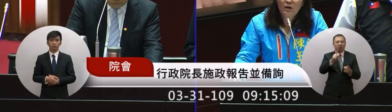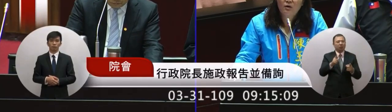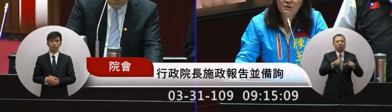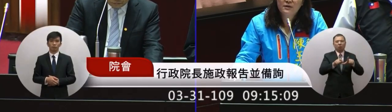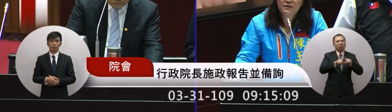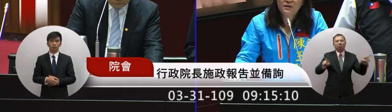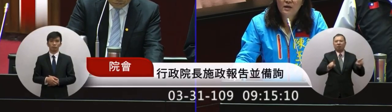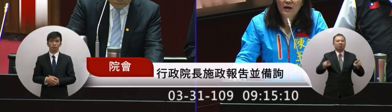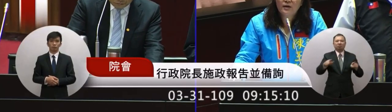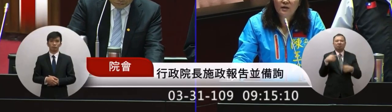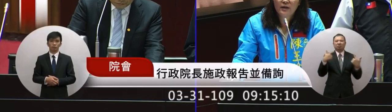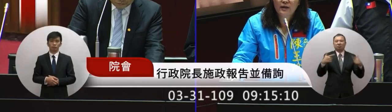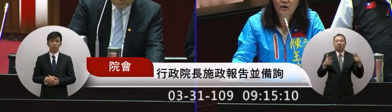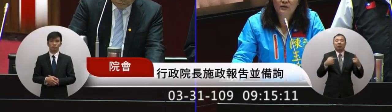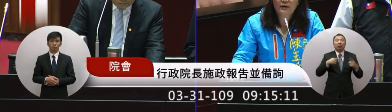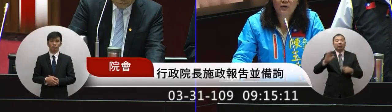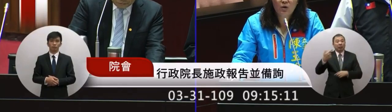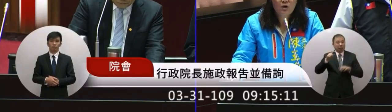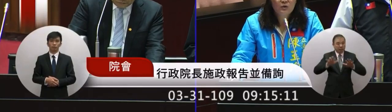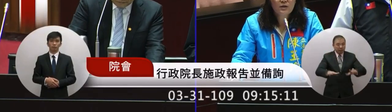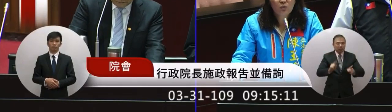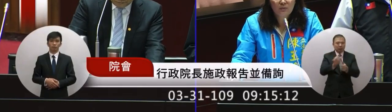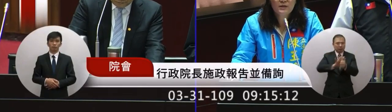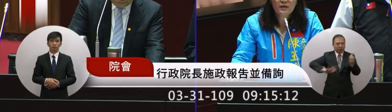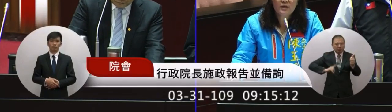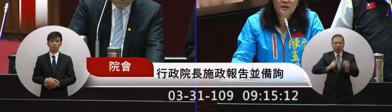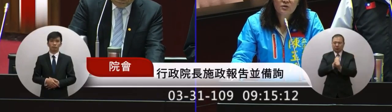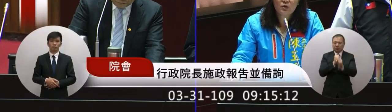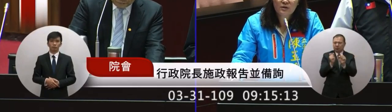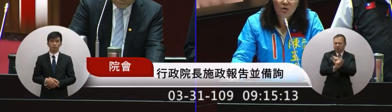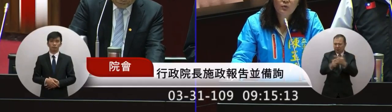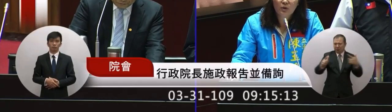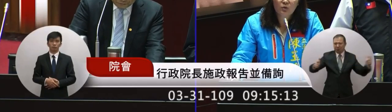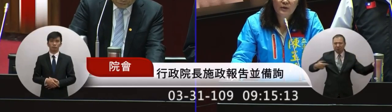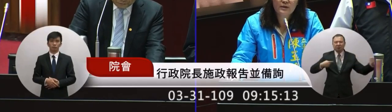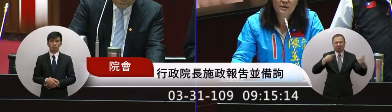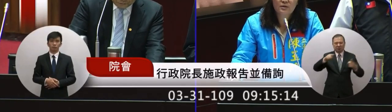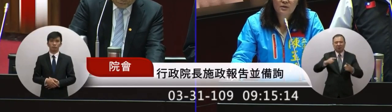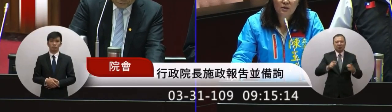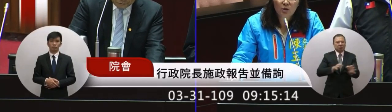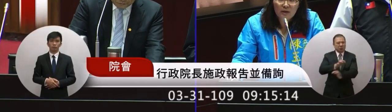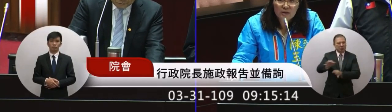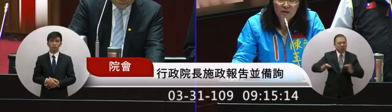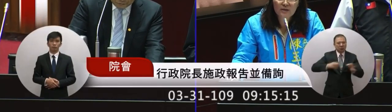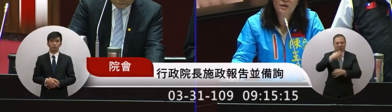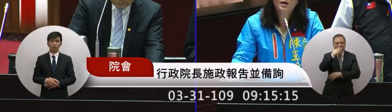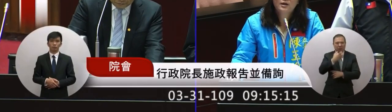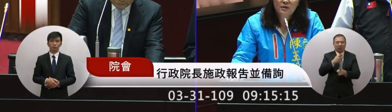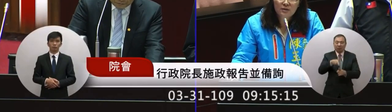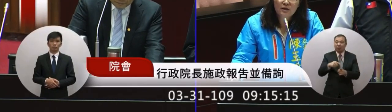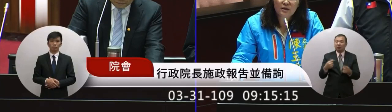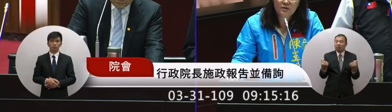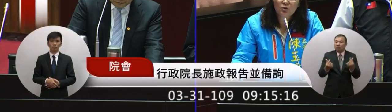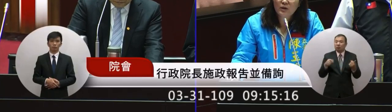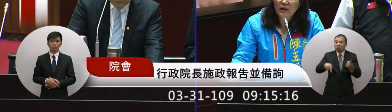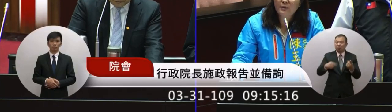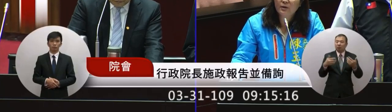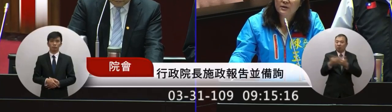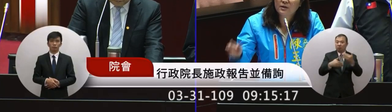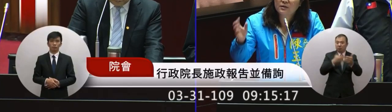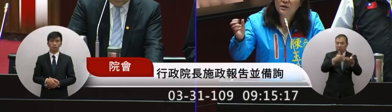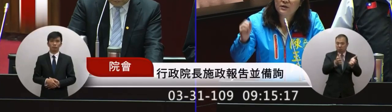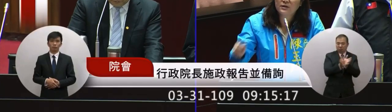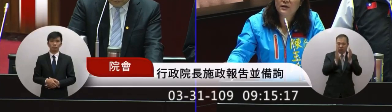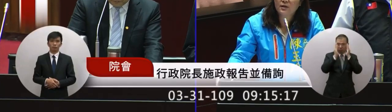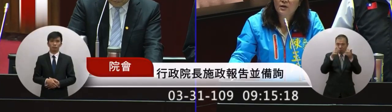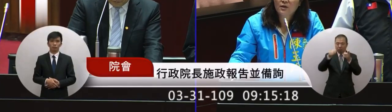惨状哈，事实上是各行各业了哈。当然，我们先肯定说，交通部有对这个游览车业者、计程业者，针对他们哈